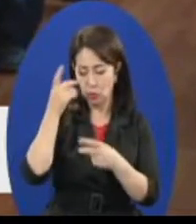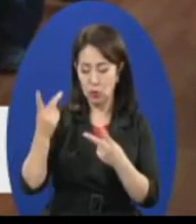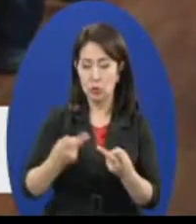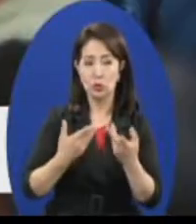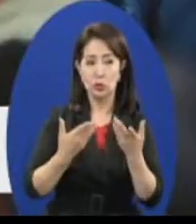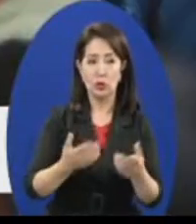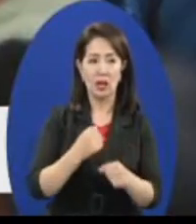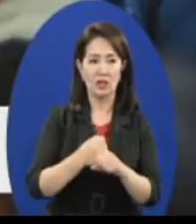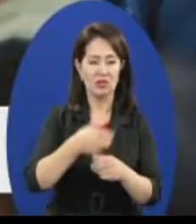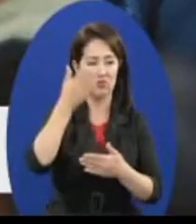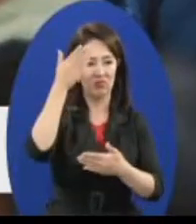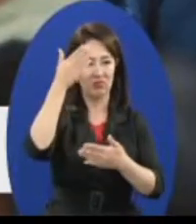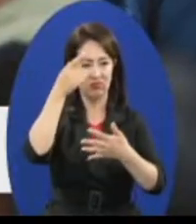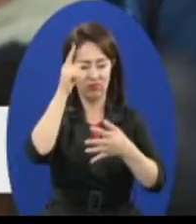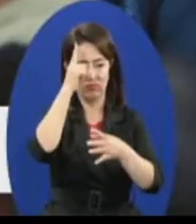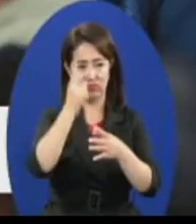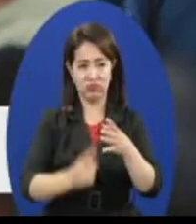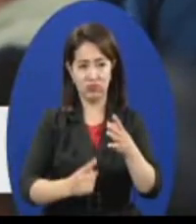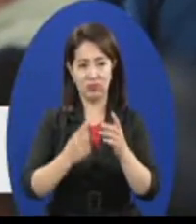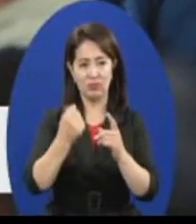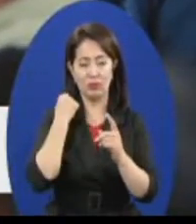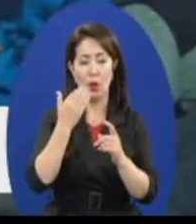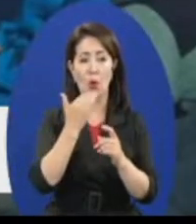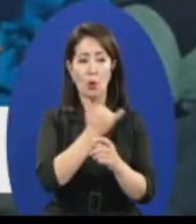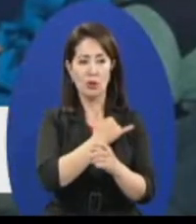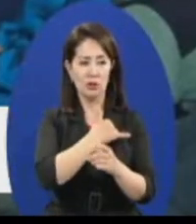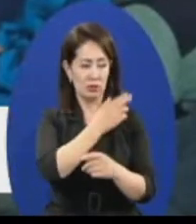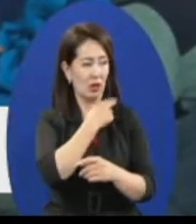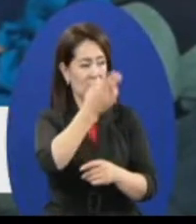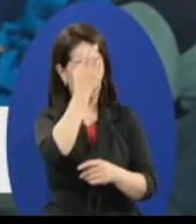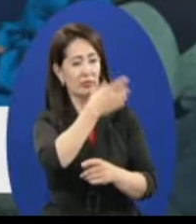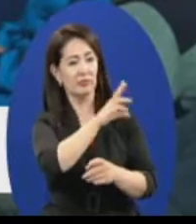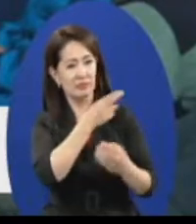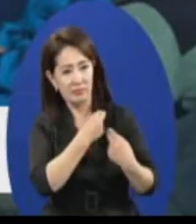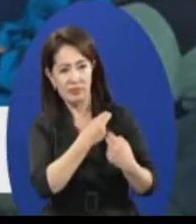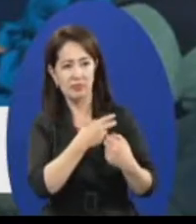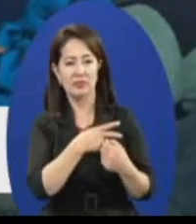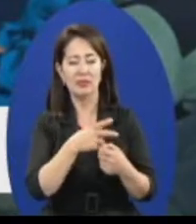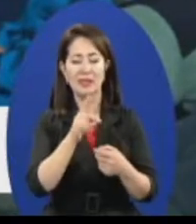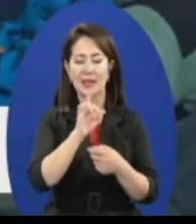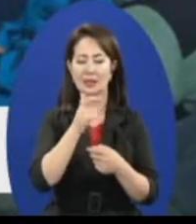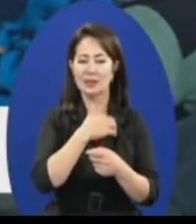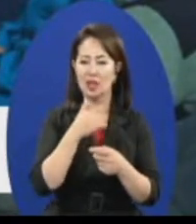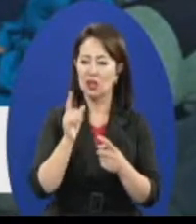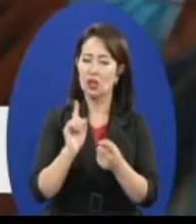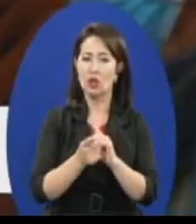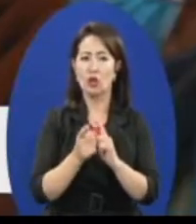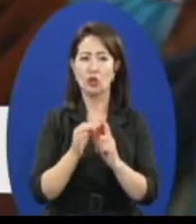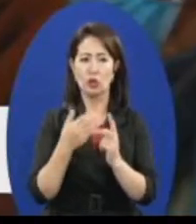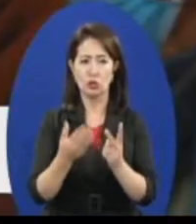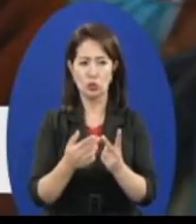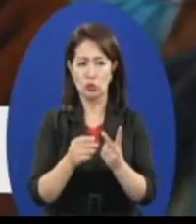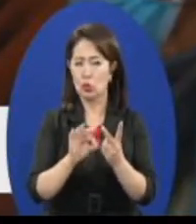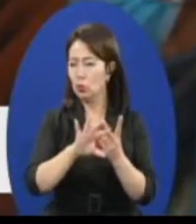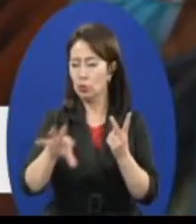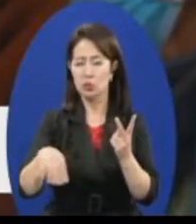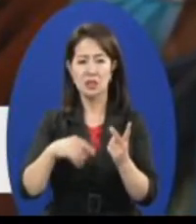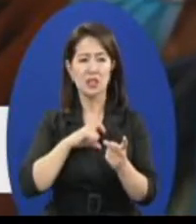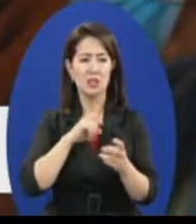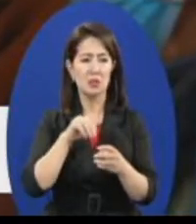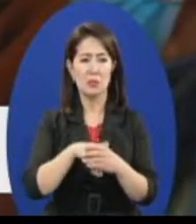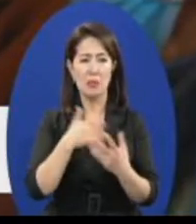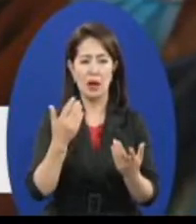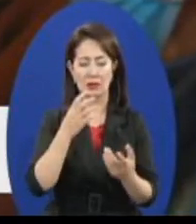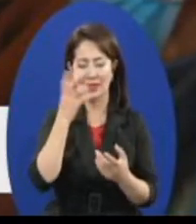үндсэн ажилтнууд нь босоо удирдлагатай. Сумын удирдлагуудаа захирагддаггүй. Үндсэндээ сумын засаг дарга орлогчоо томилгоос өөр томилгоонд оролцох